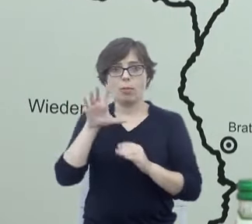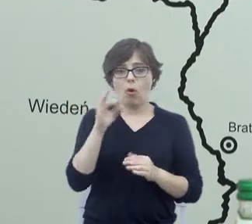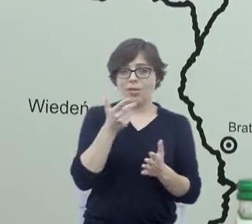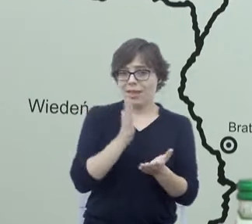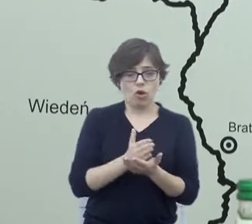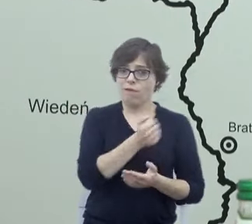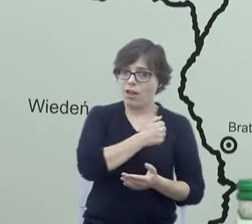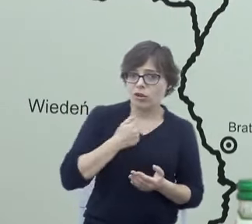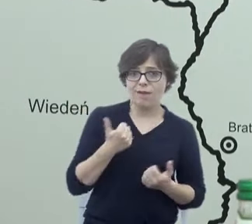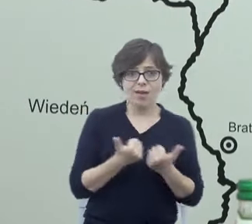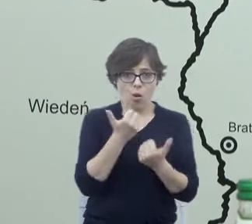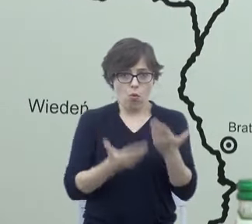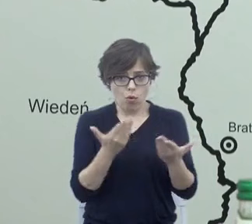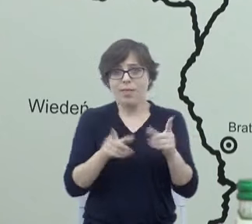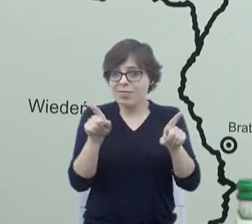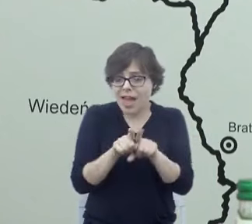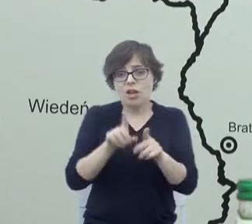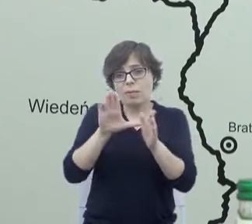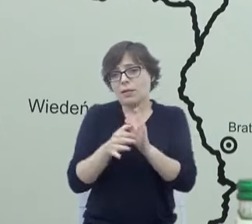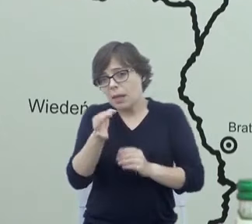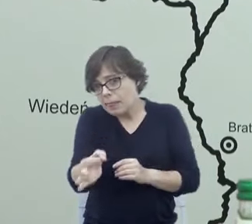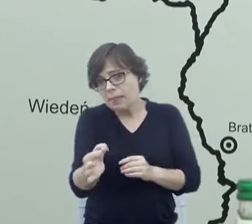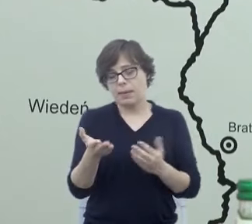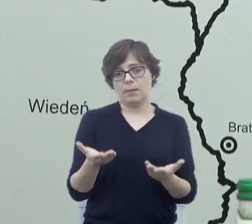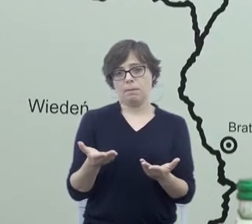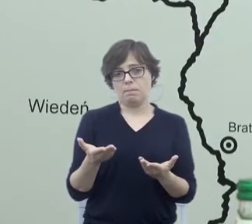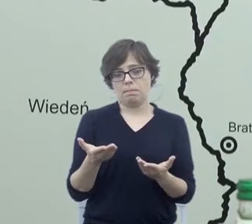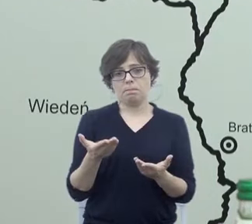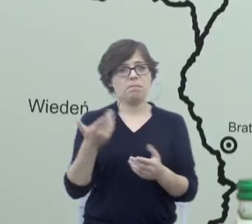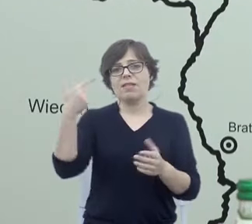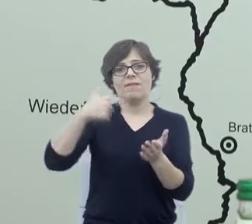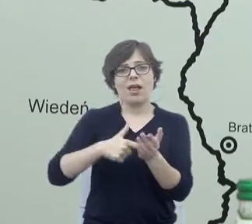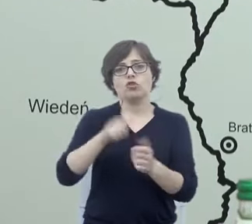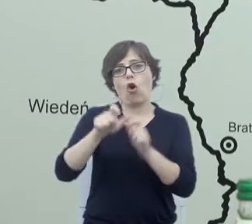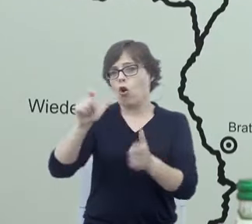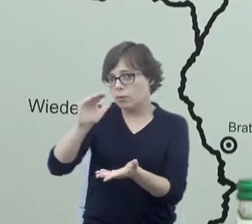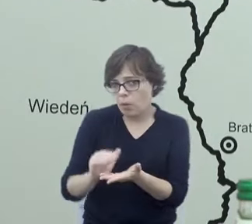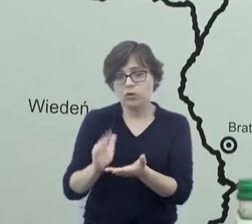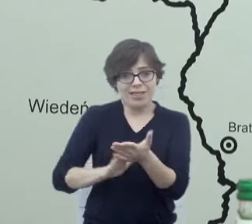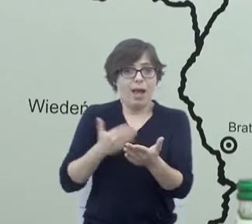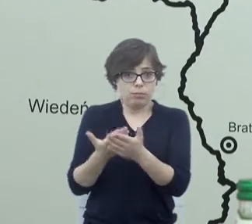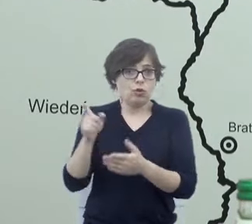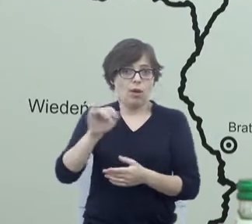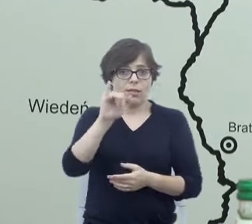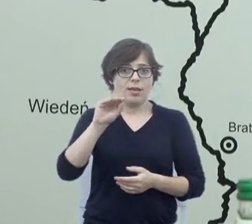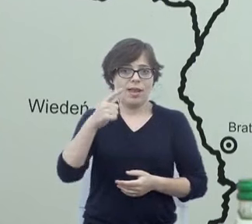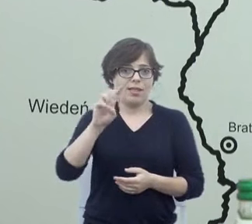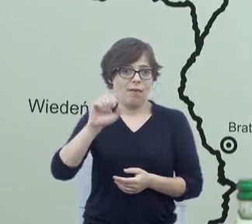czy Lublin, ale to też takie miasteczka niewielkie, poniżej 2000 osób, jak Jedwabne, gdzie prawda,